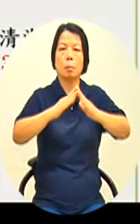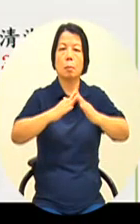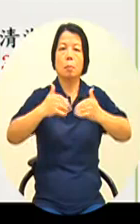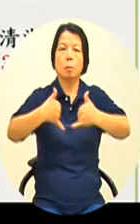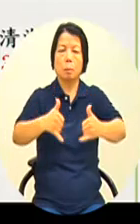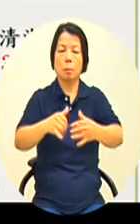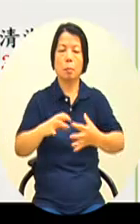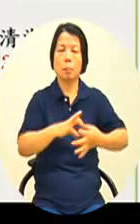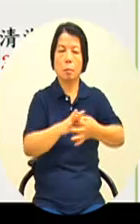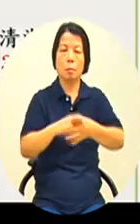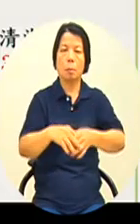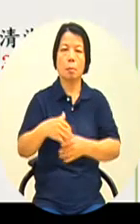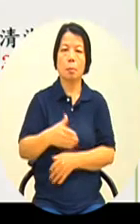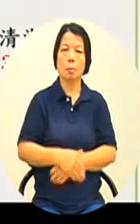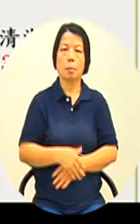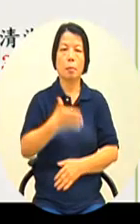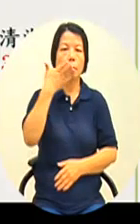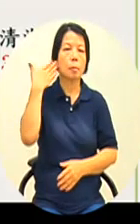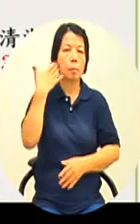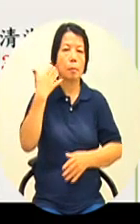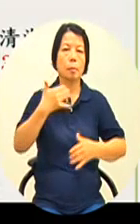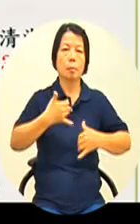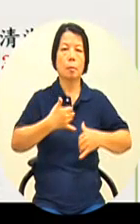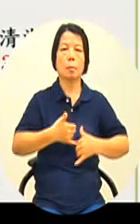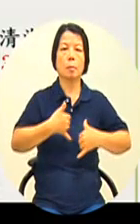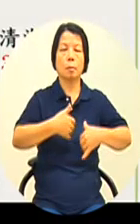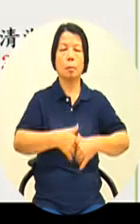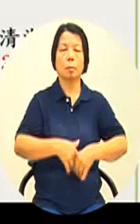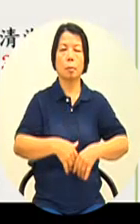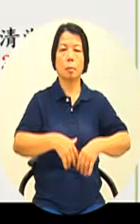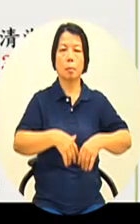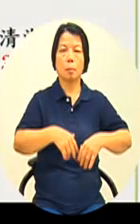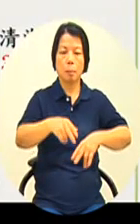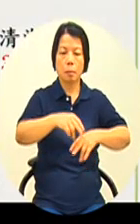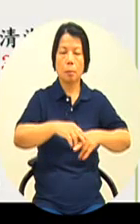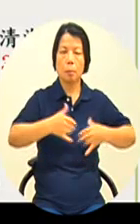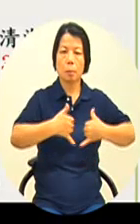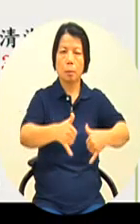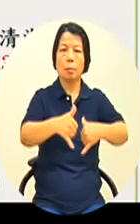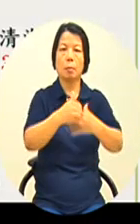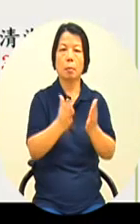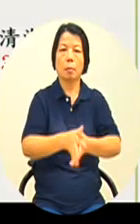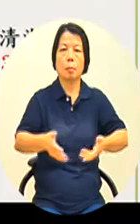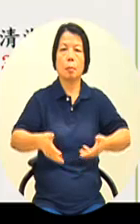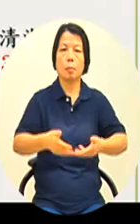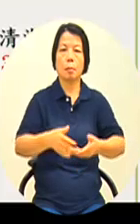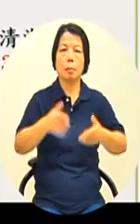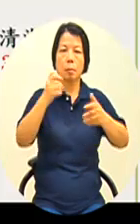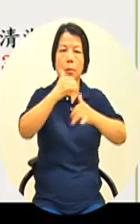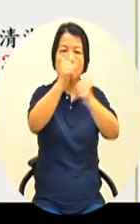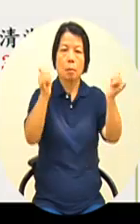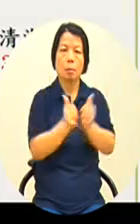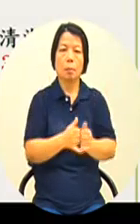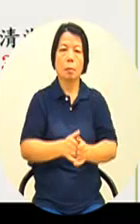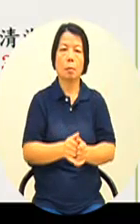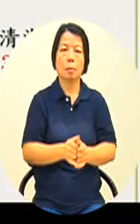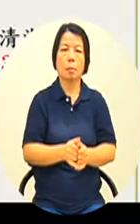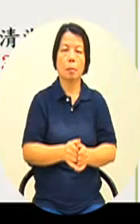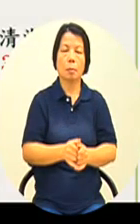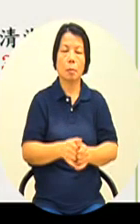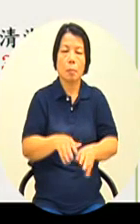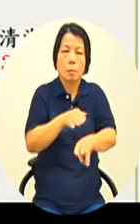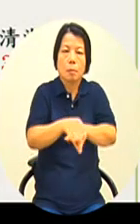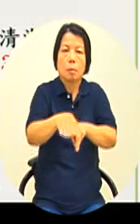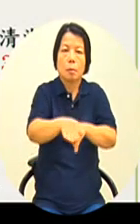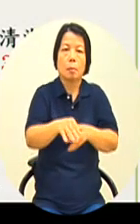电哦，南线的及民主高铁连接线哦，青线可连接亚洲新